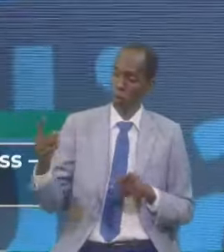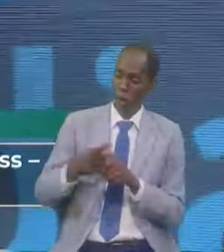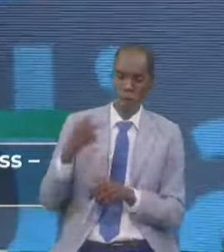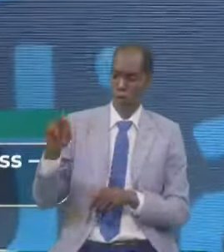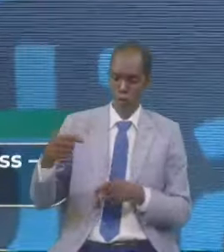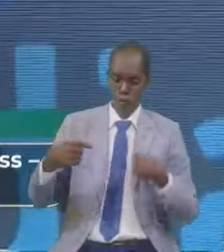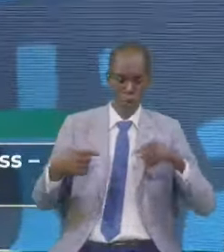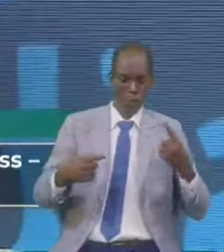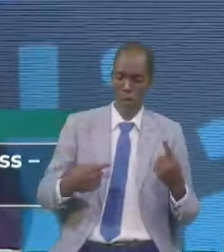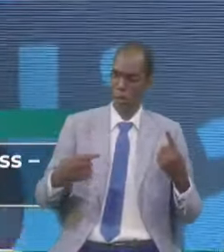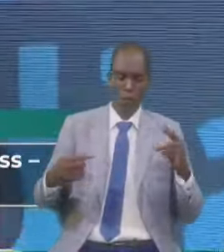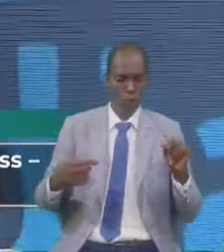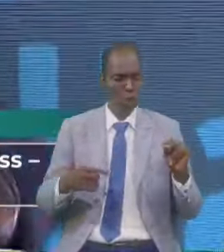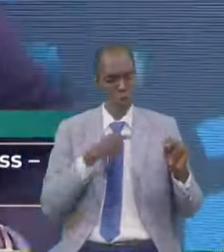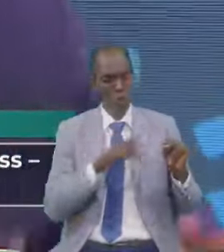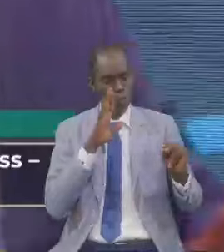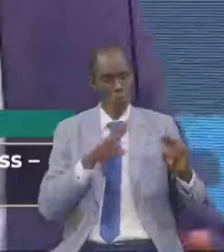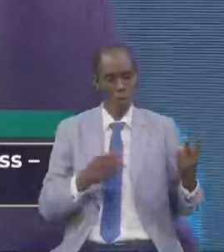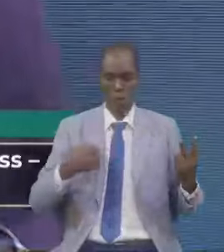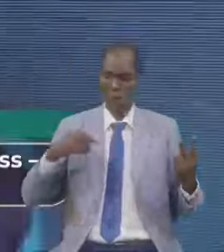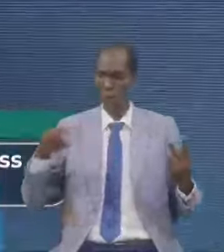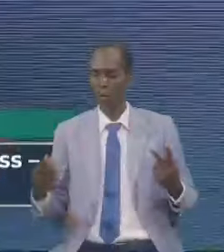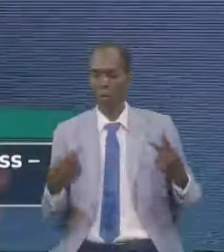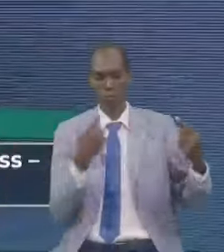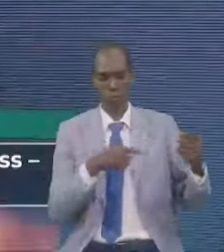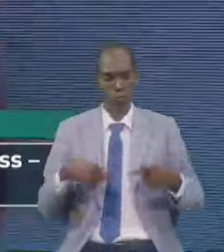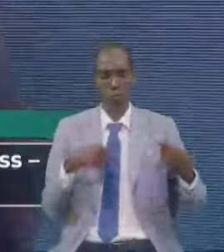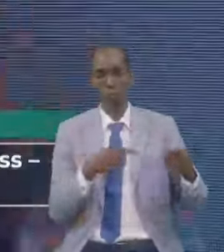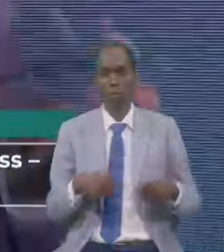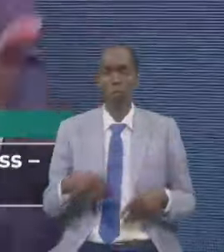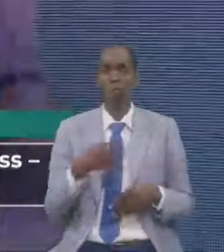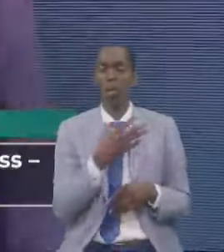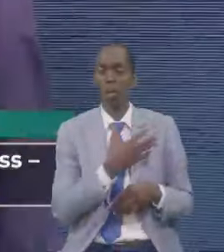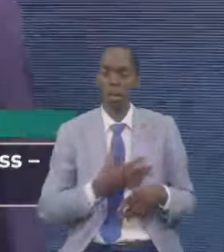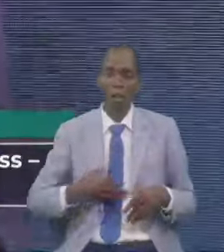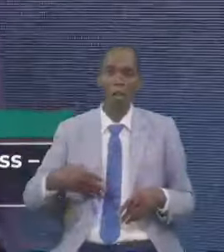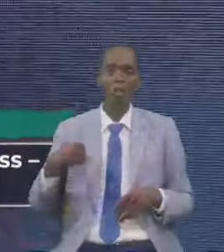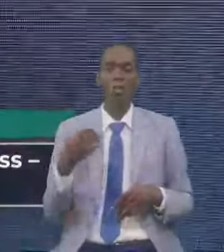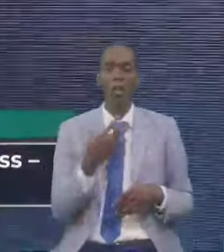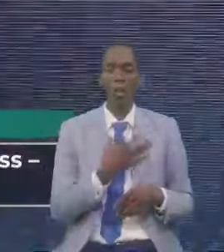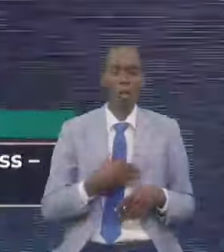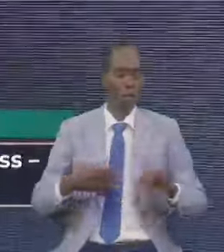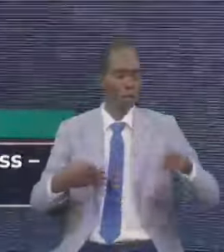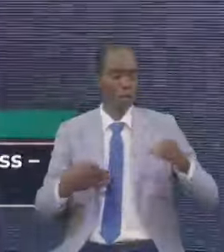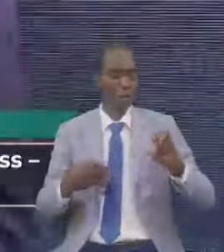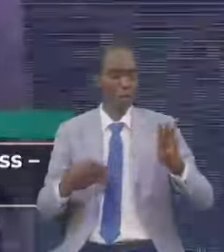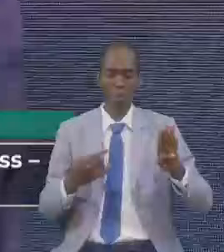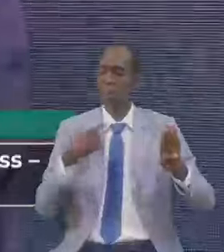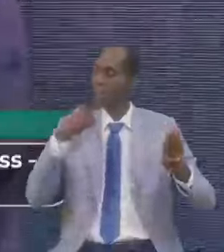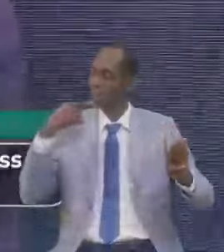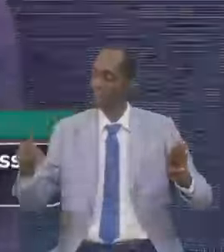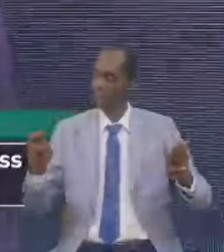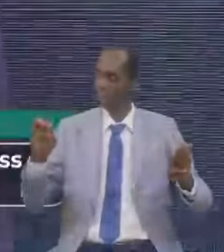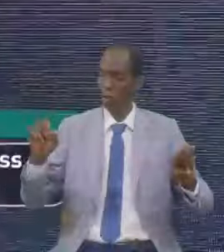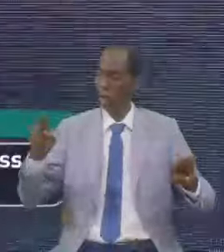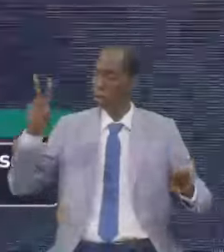out after me. నువ్వు నా తర్వాత రావాల్సిందే. And Esau struggled. No, I'm going to come out first. ఆ విధమైన పోరాటంతో